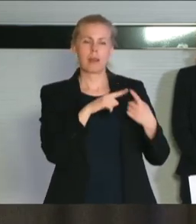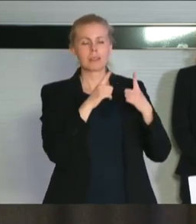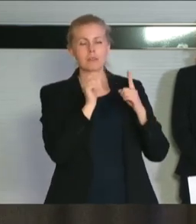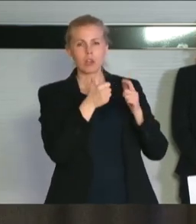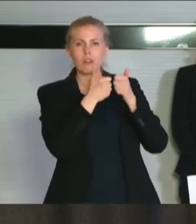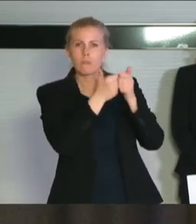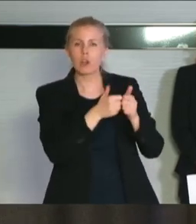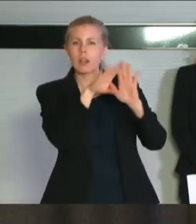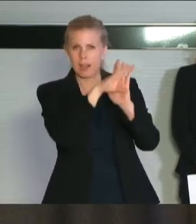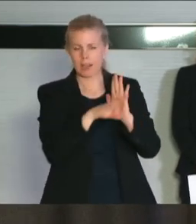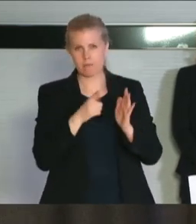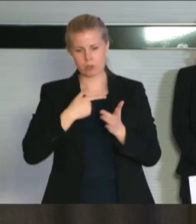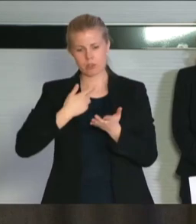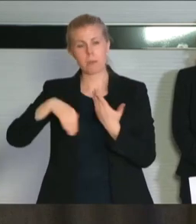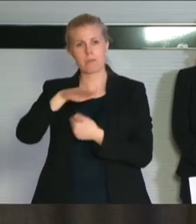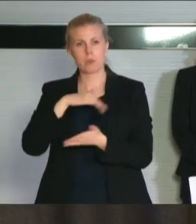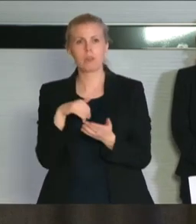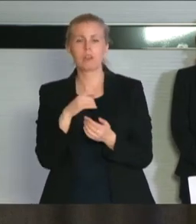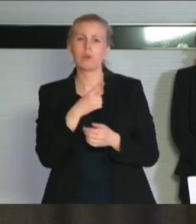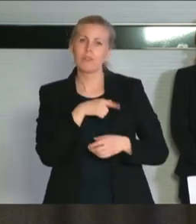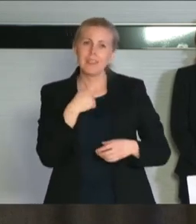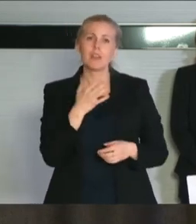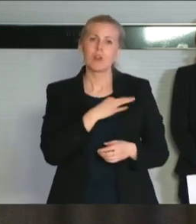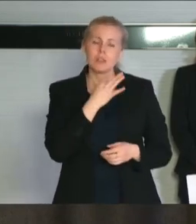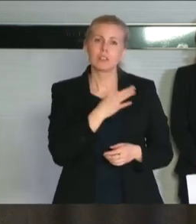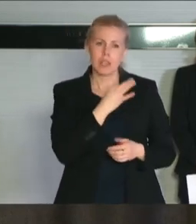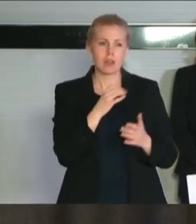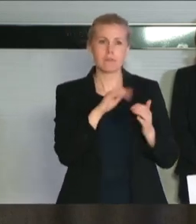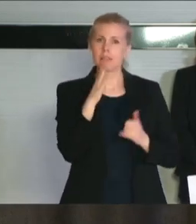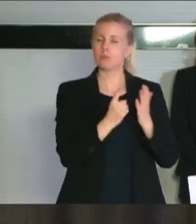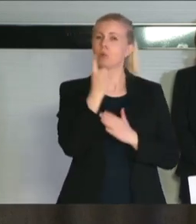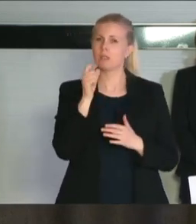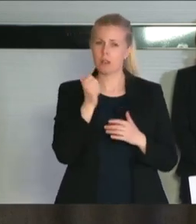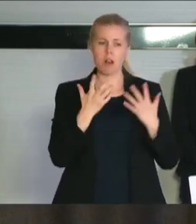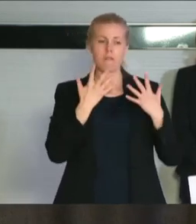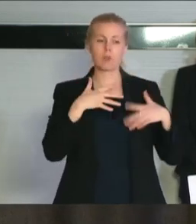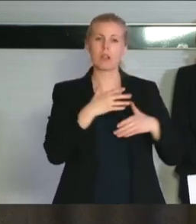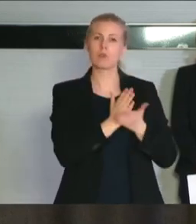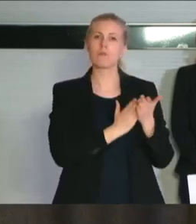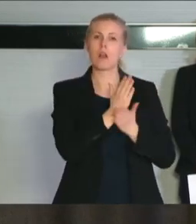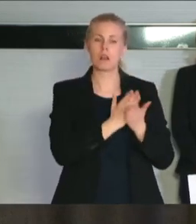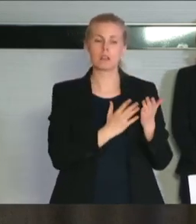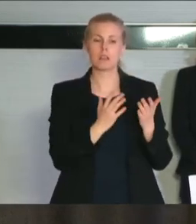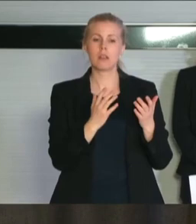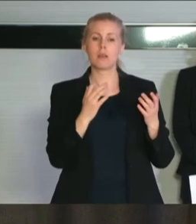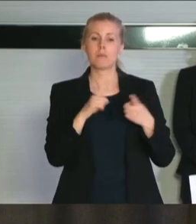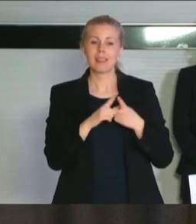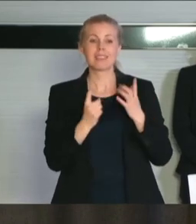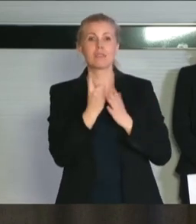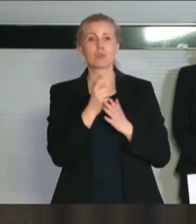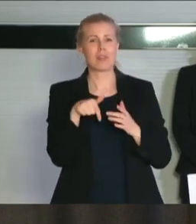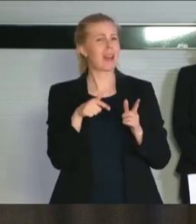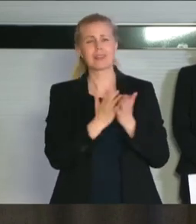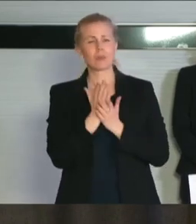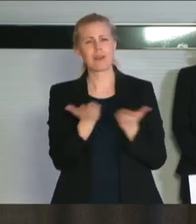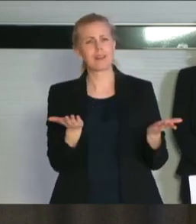har i samfunnet vårt. Så vi ønsker jo at mest mulig skal fungere normalt i en unormal situasjon. Og